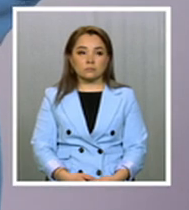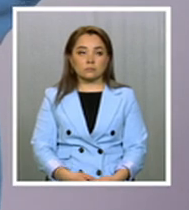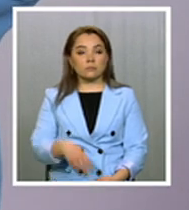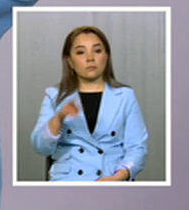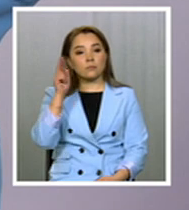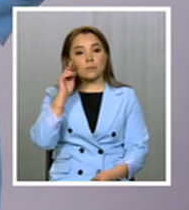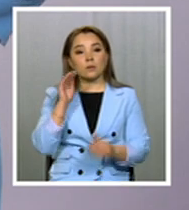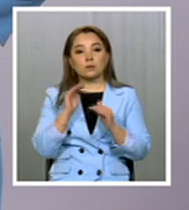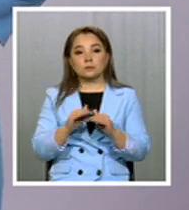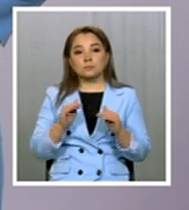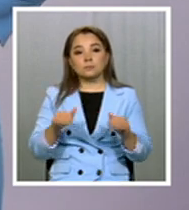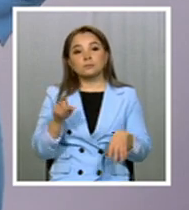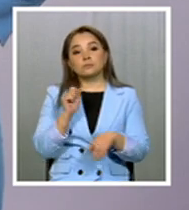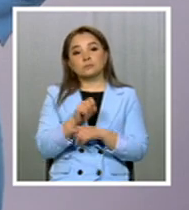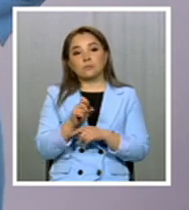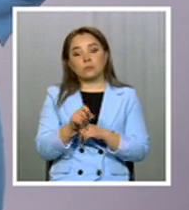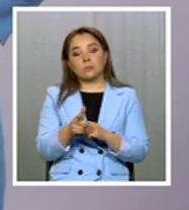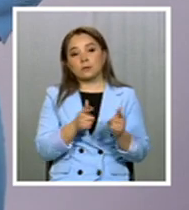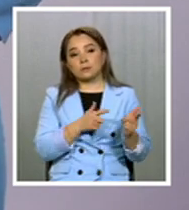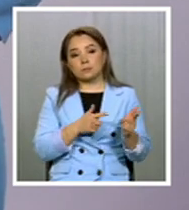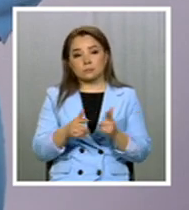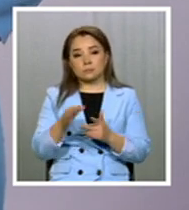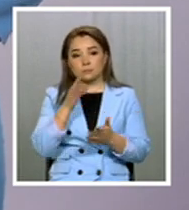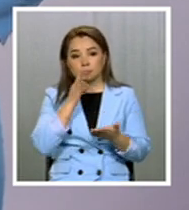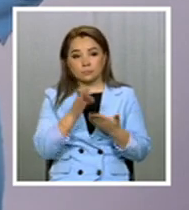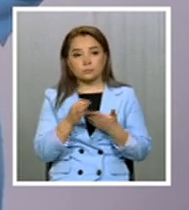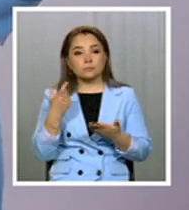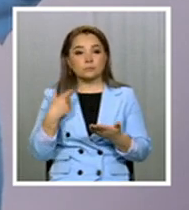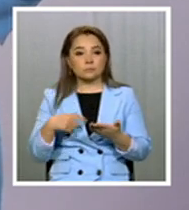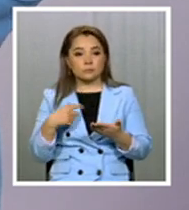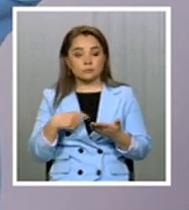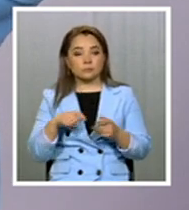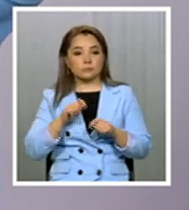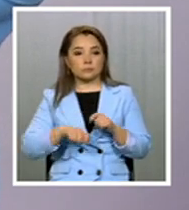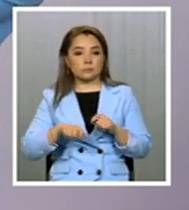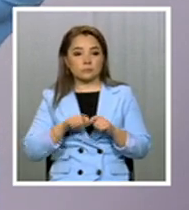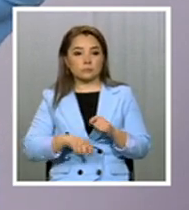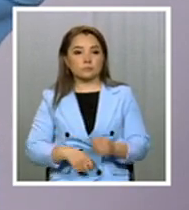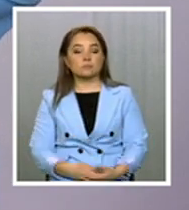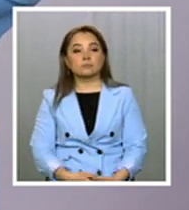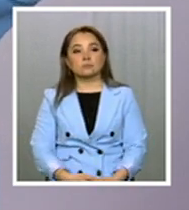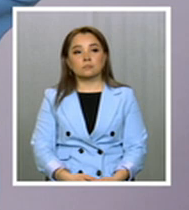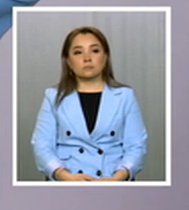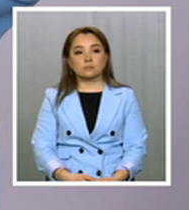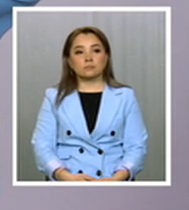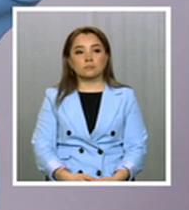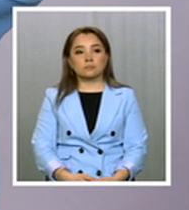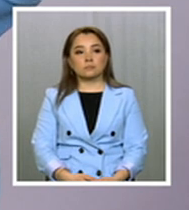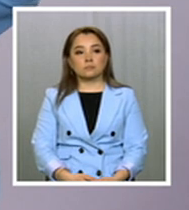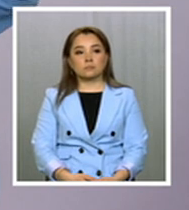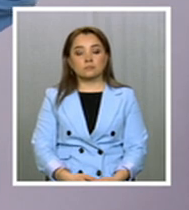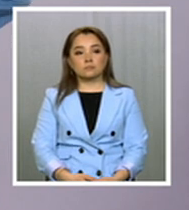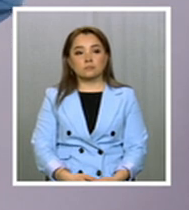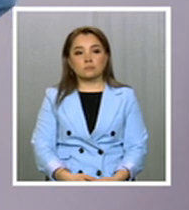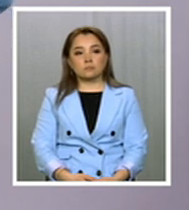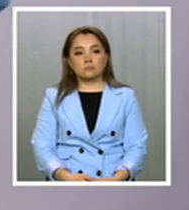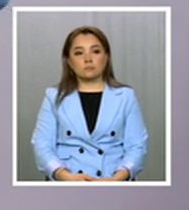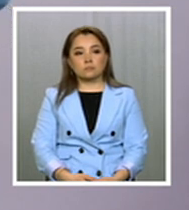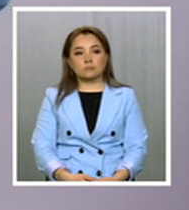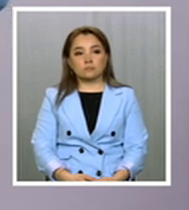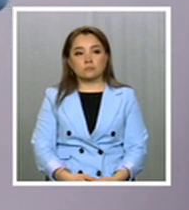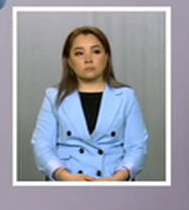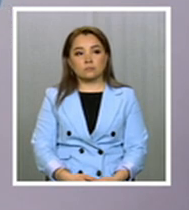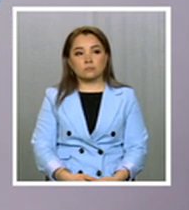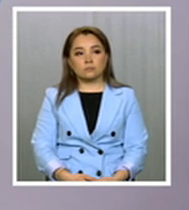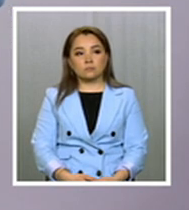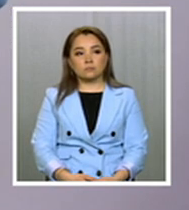Оқушылар, тапсырманы орындап болсаңыздар, өз жауаптарыңызды дұрыс нұсқасымен салыстырып көріңіздер.